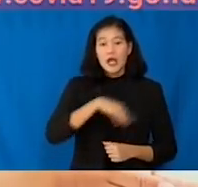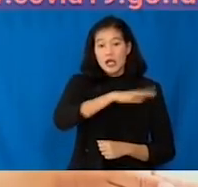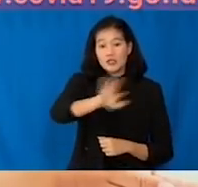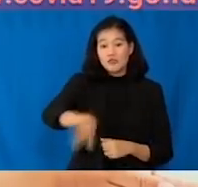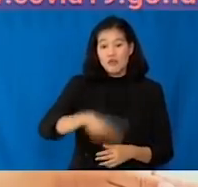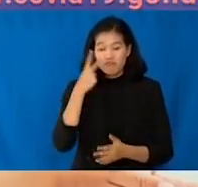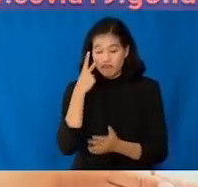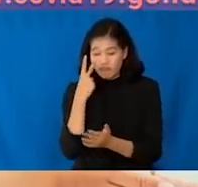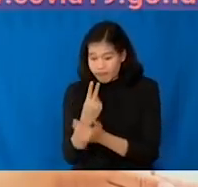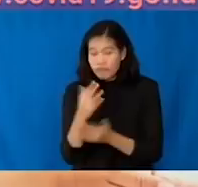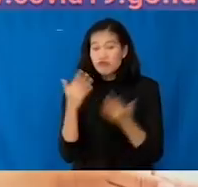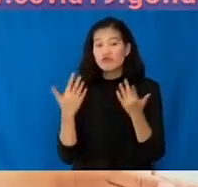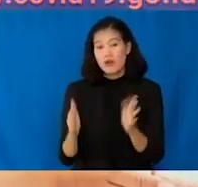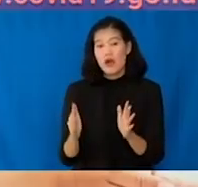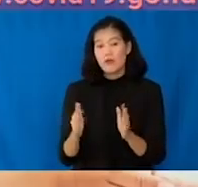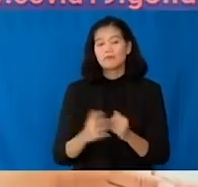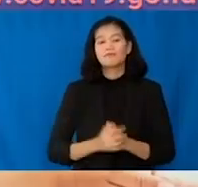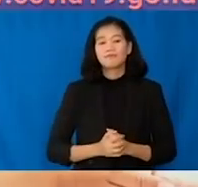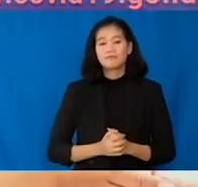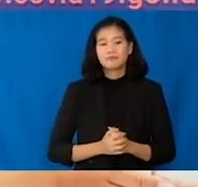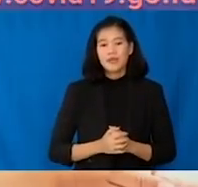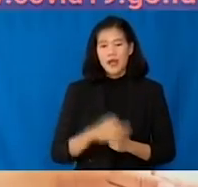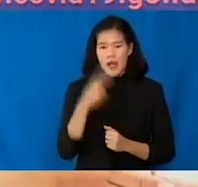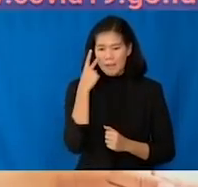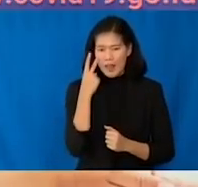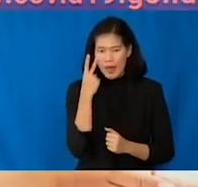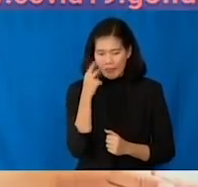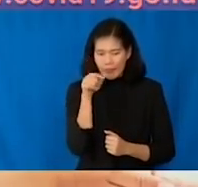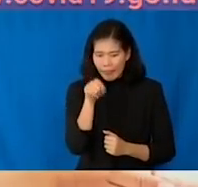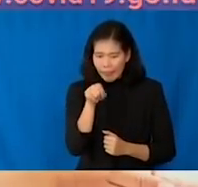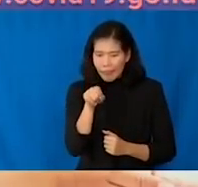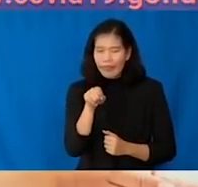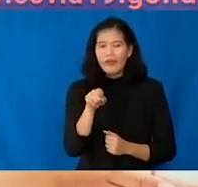terbukti bahwa mengintervensi